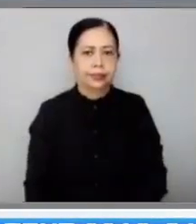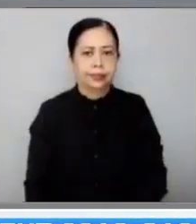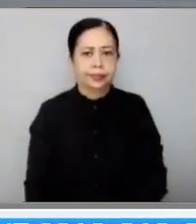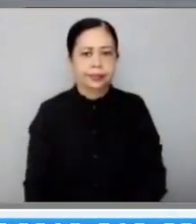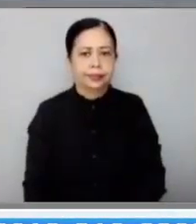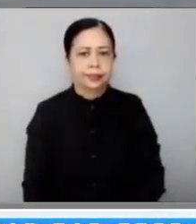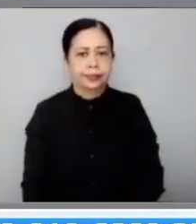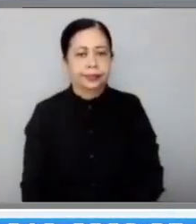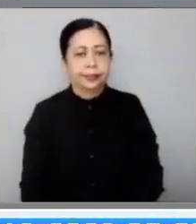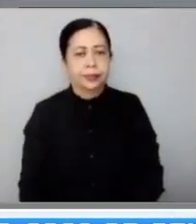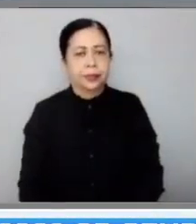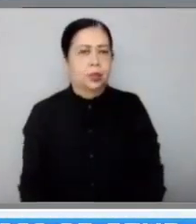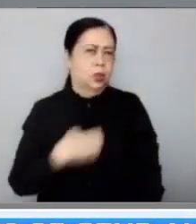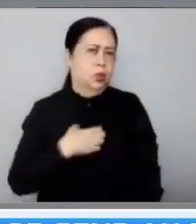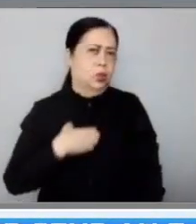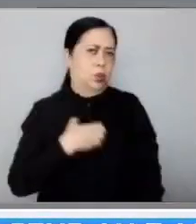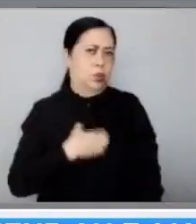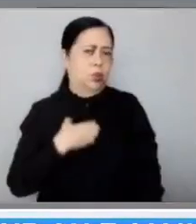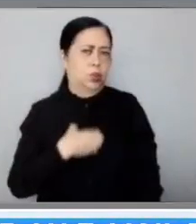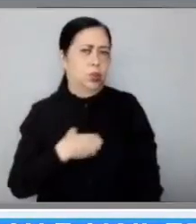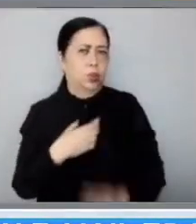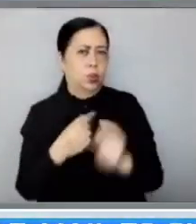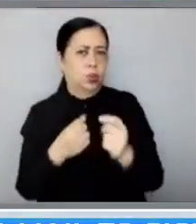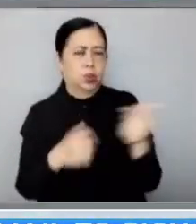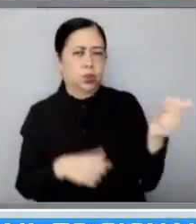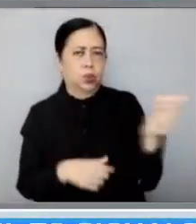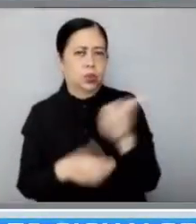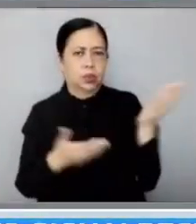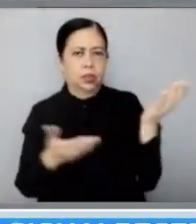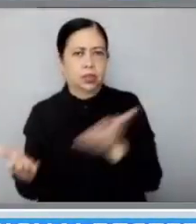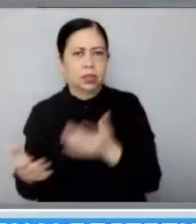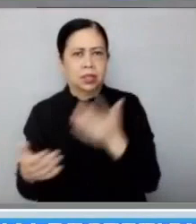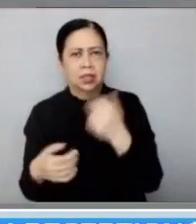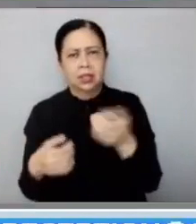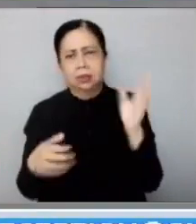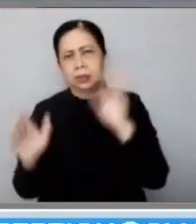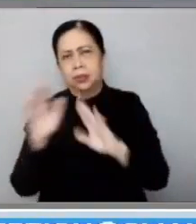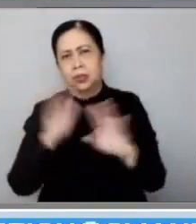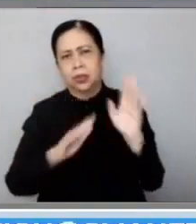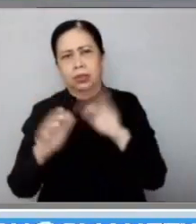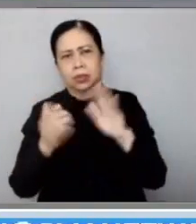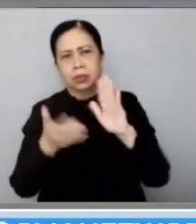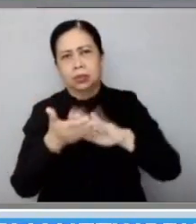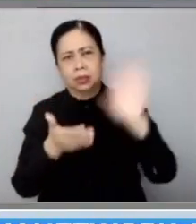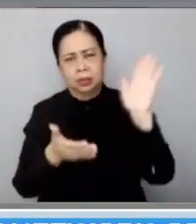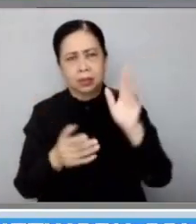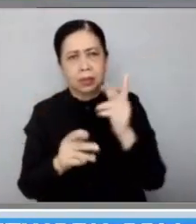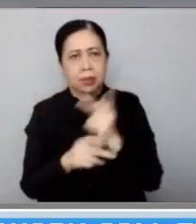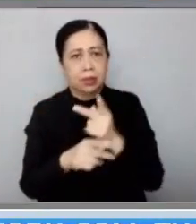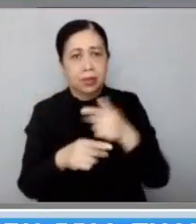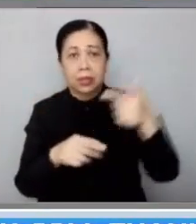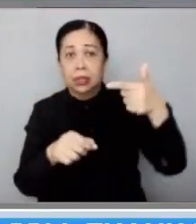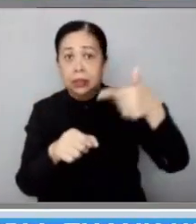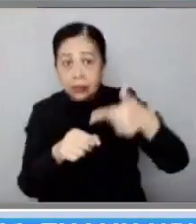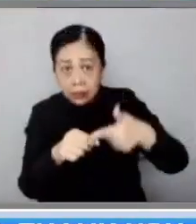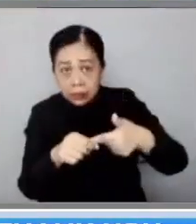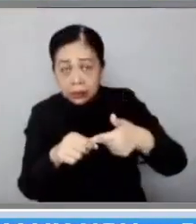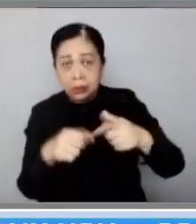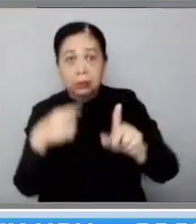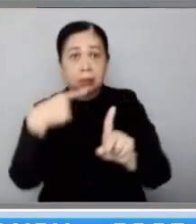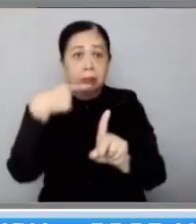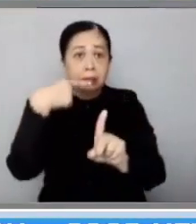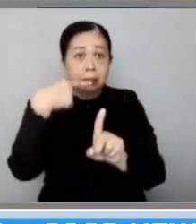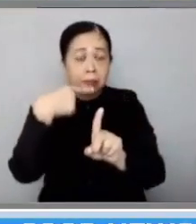Umaaray na ang ilang nagbabiyahe ng produkto dahil po sa kambal na problema ng pagmahal ng mga produktong petrolyo at pagtaas pa ng toll